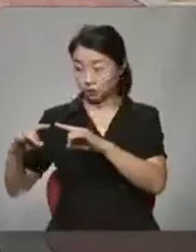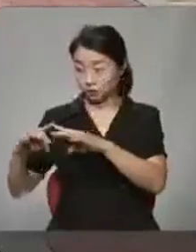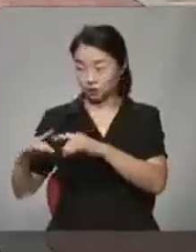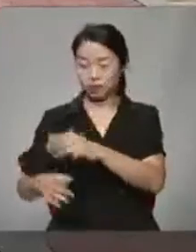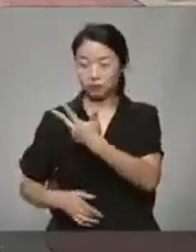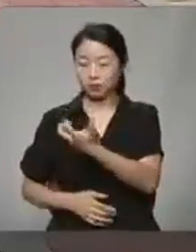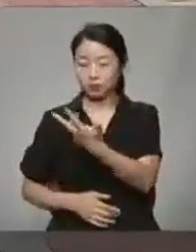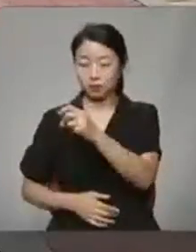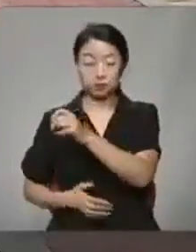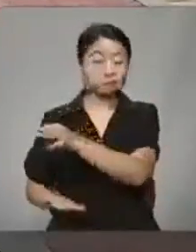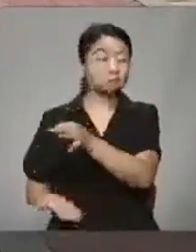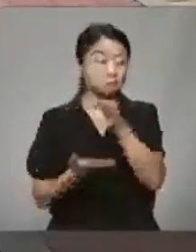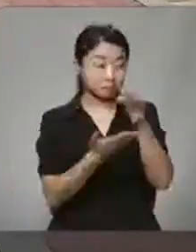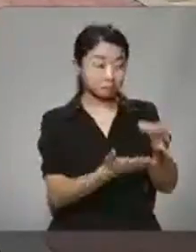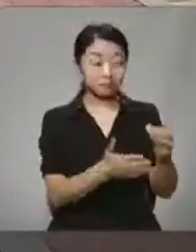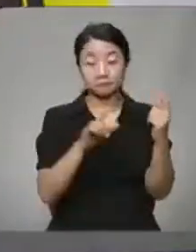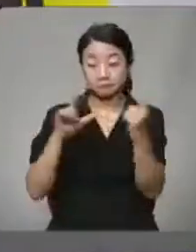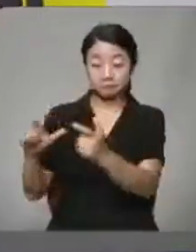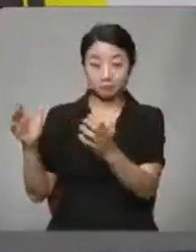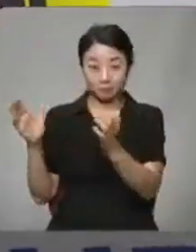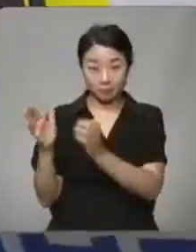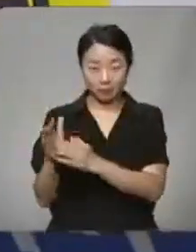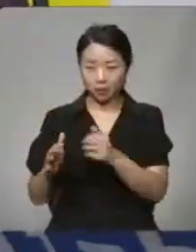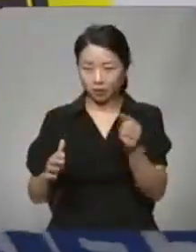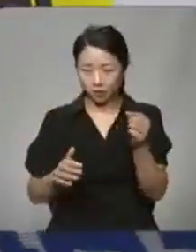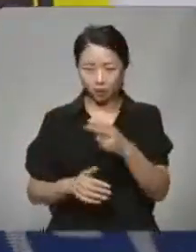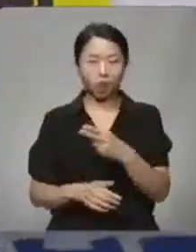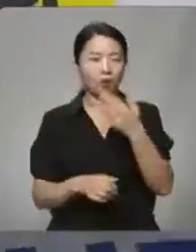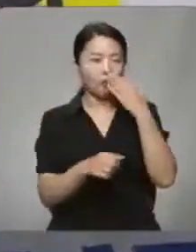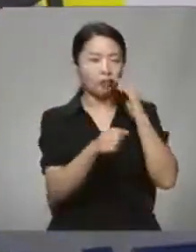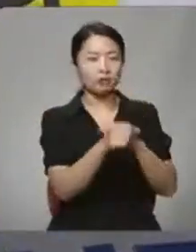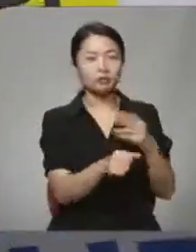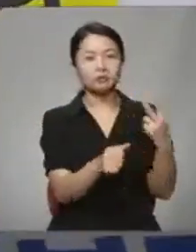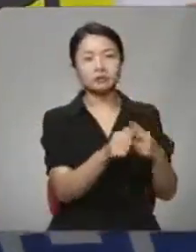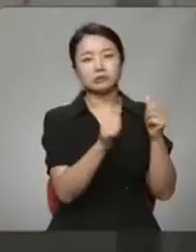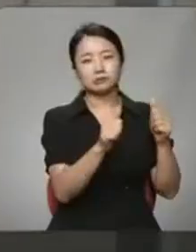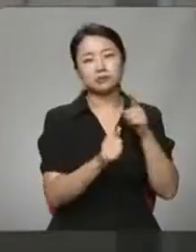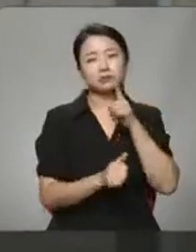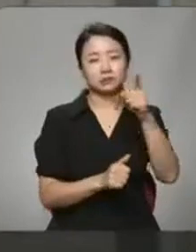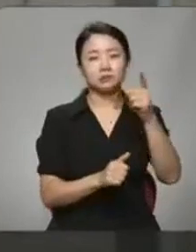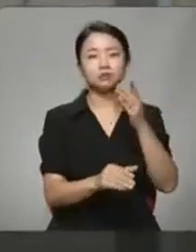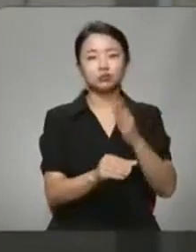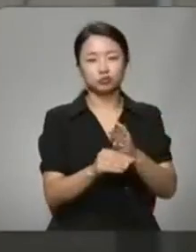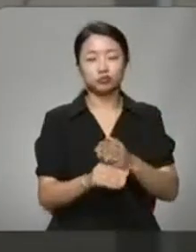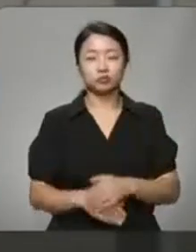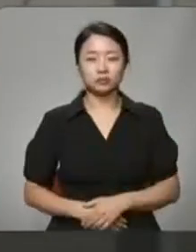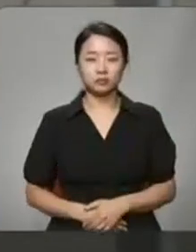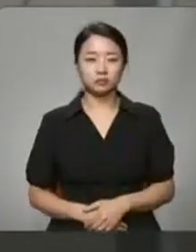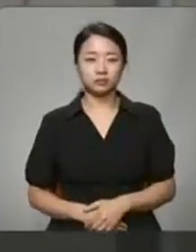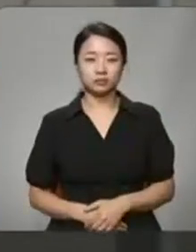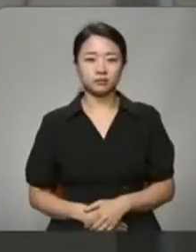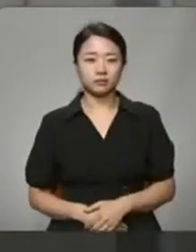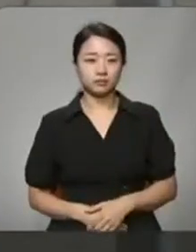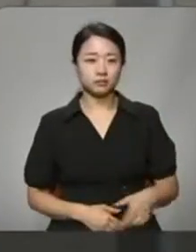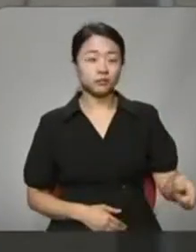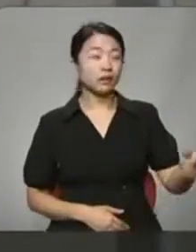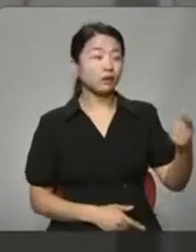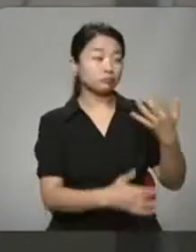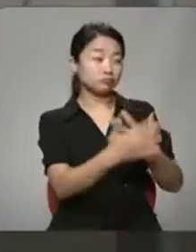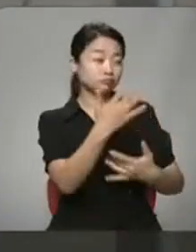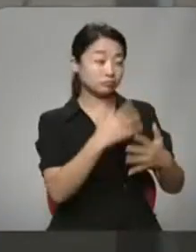원을 지급하라고 선고됐지만 또다시 항소심이 진행 중입니다. 하루아침에 모든 산불에